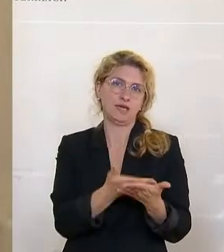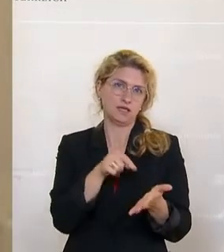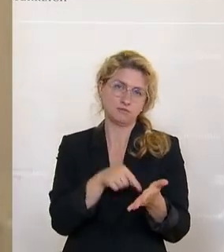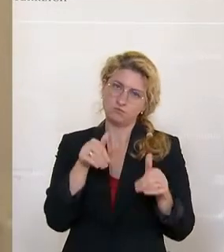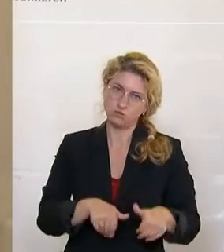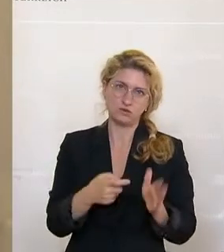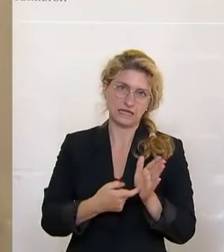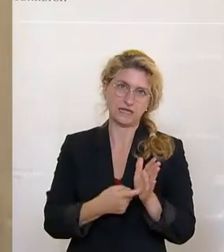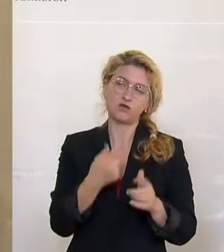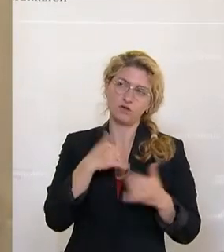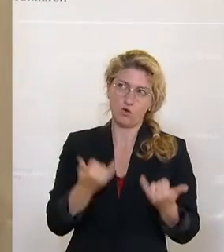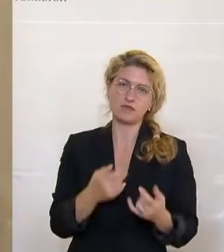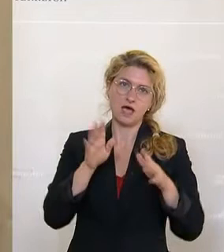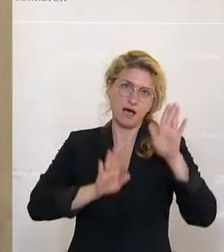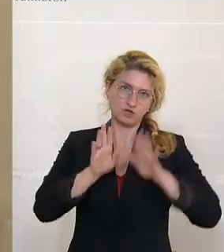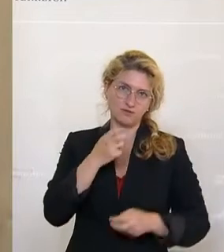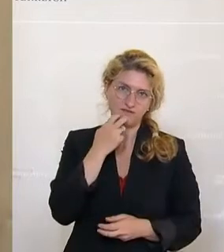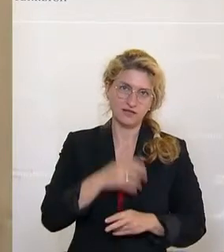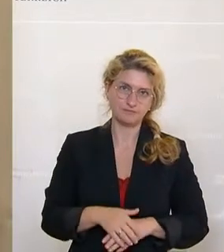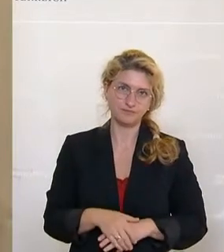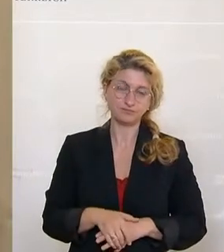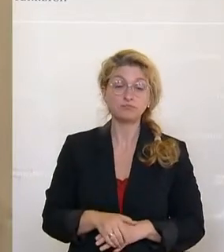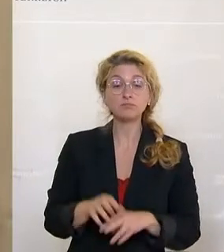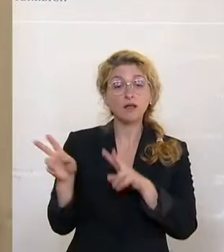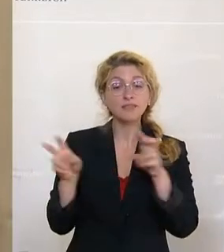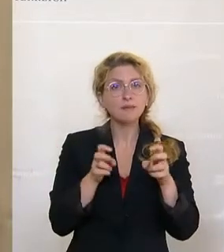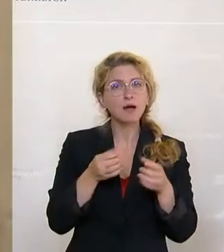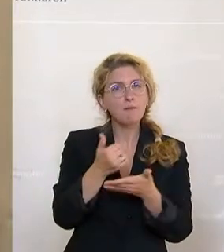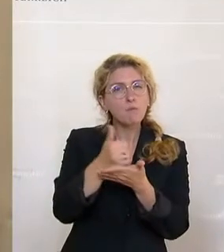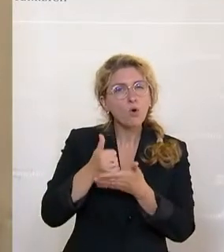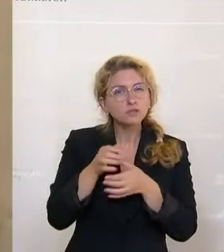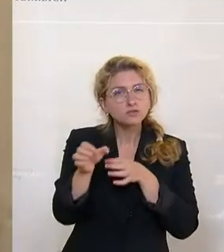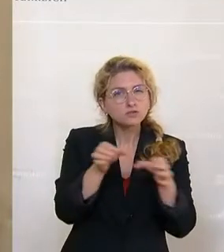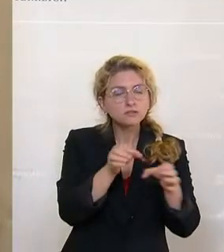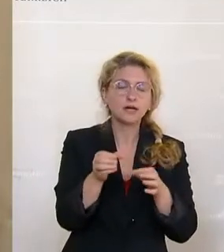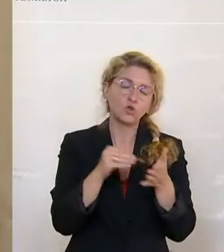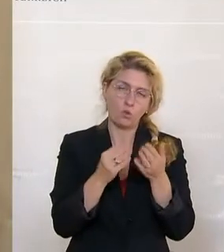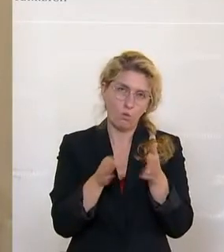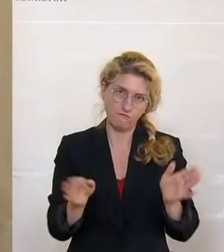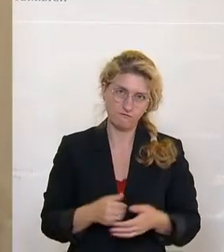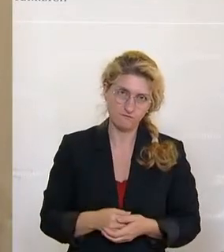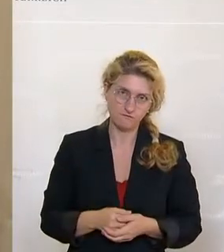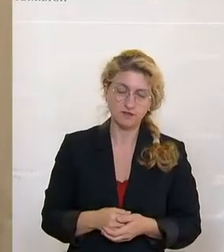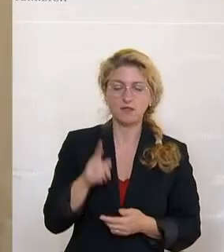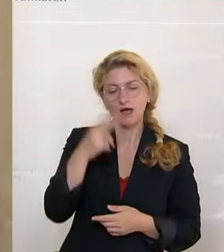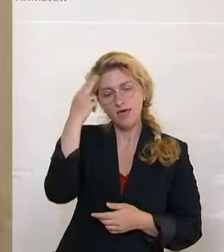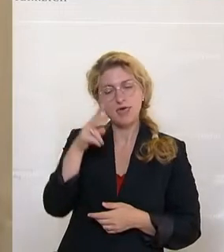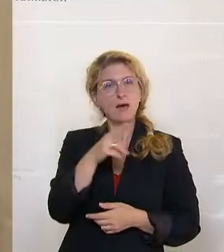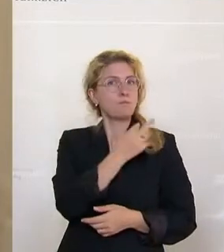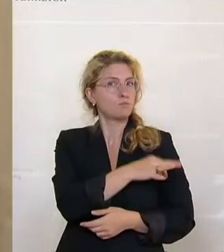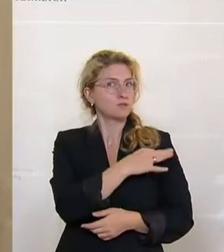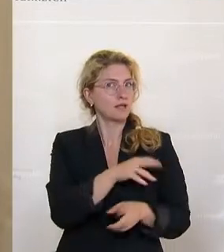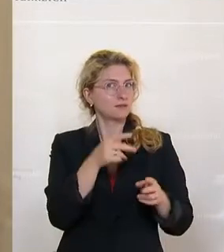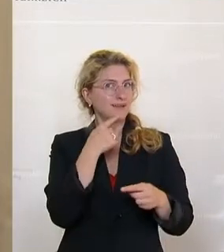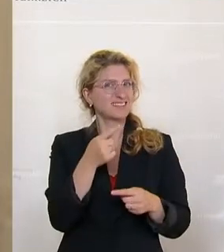bringen. Thema Postenschacher ist weiterhin offen. Da hat der Herr Bundeskanzler im Untersuchungsausschuss gemeint,